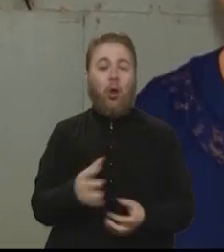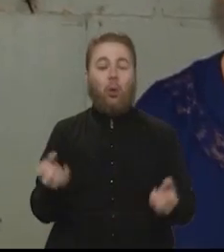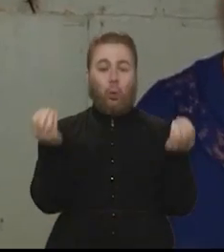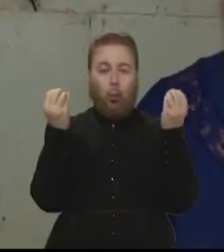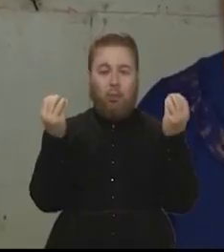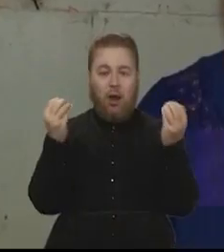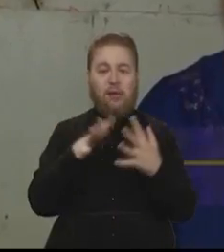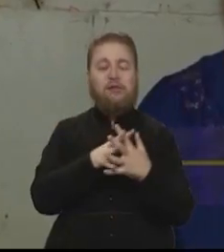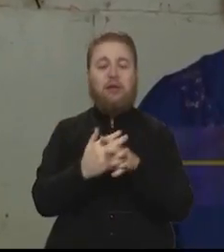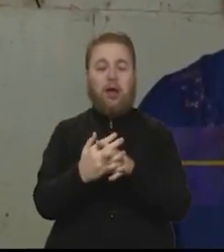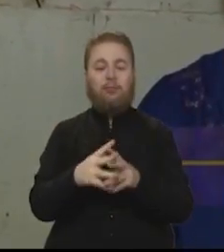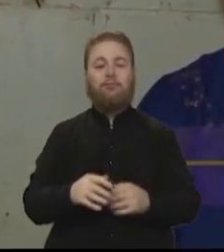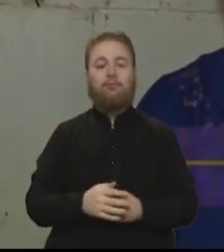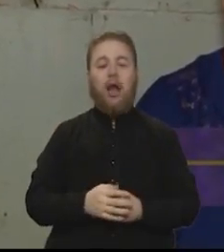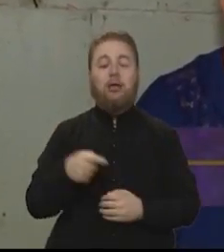предвиделось юбилей села. В